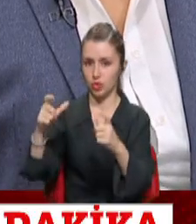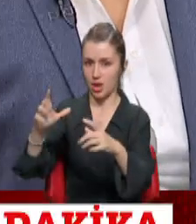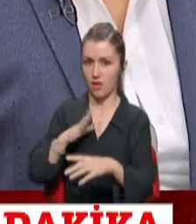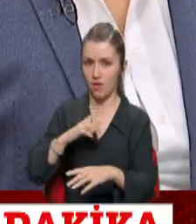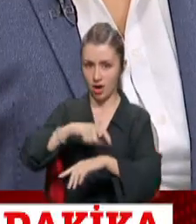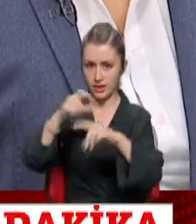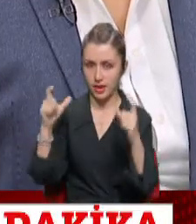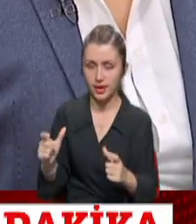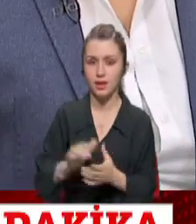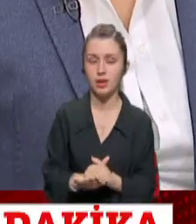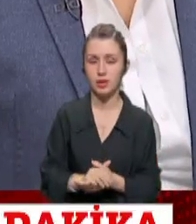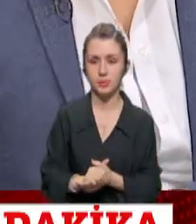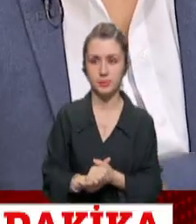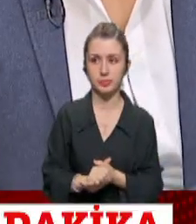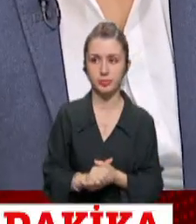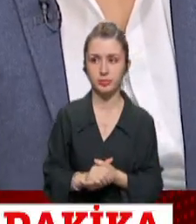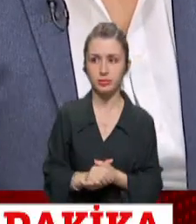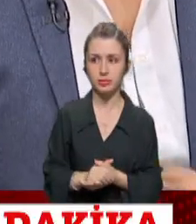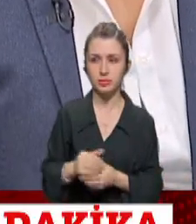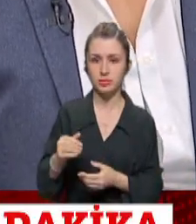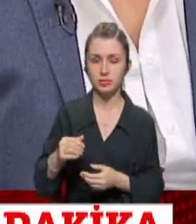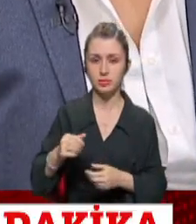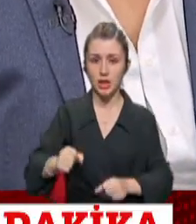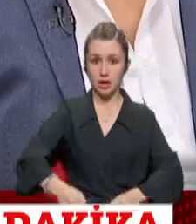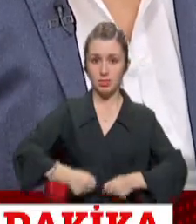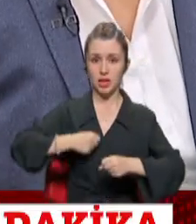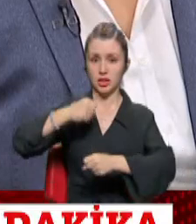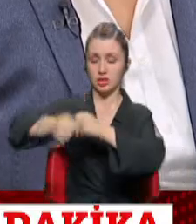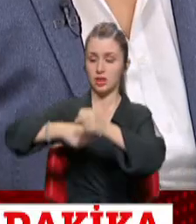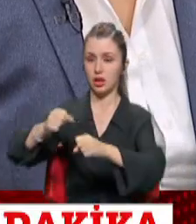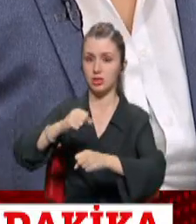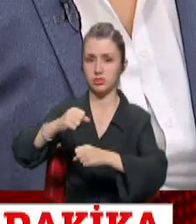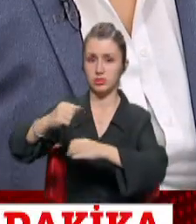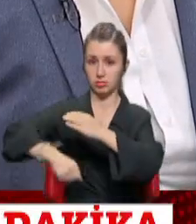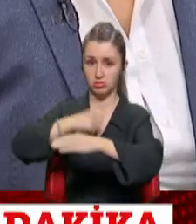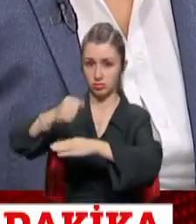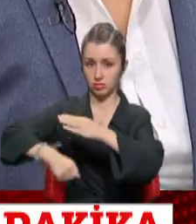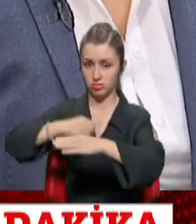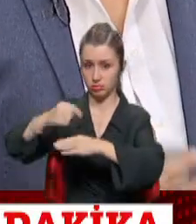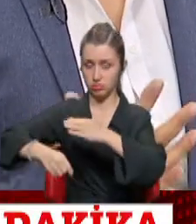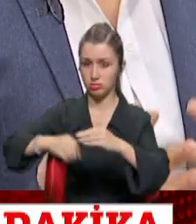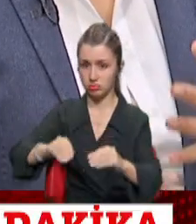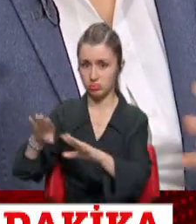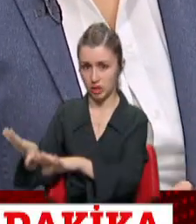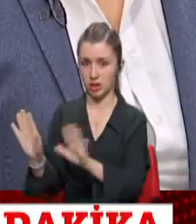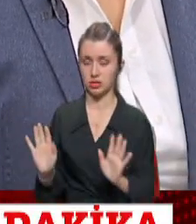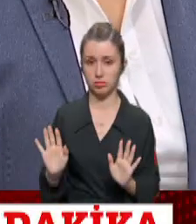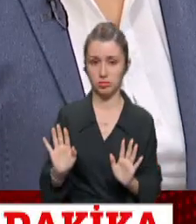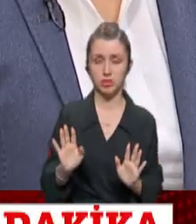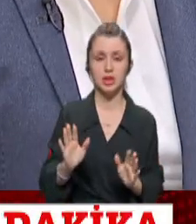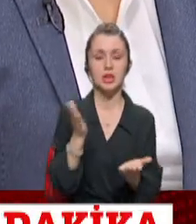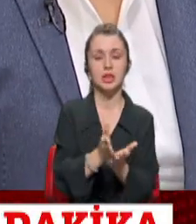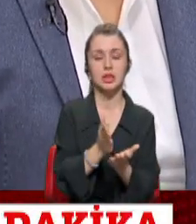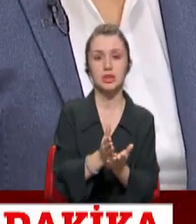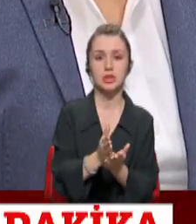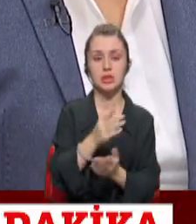hastanede. Ve yani böyle battaniyelerle yerlere atılıyorlar gördüm, yani. Gördüm görüntüleri. Ve diyorlar ki ya biz halamın şeyini,